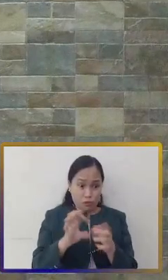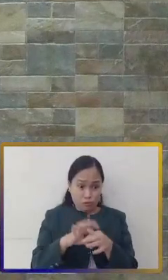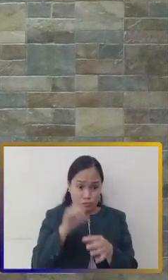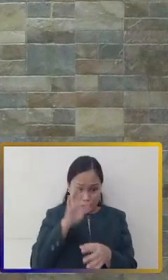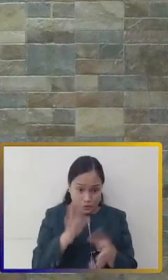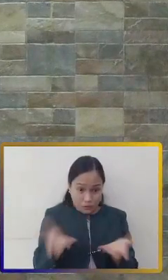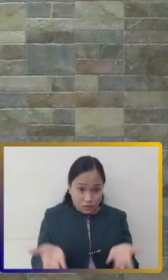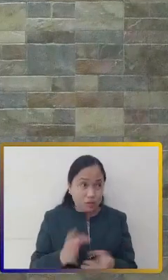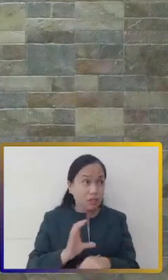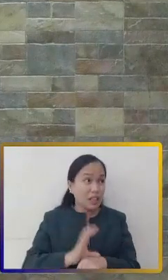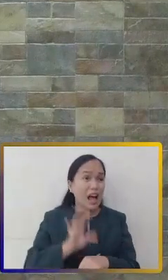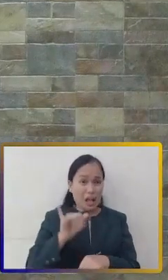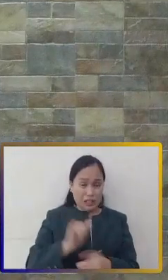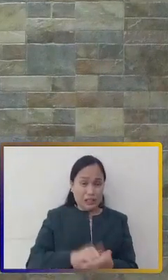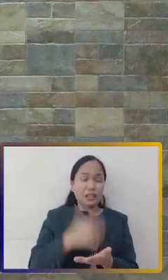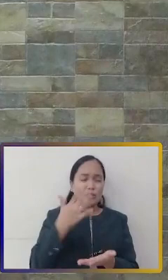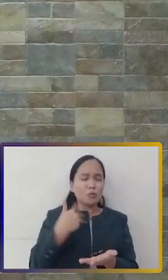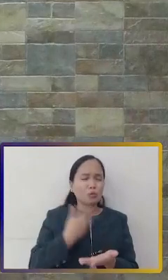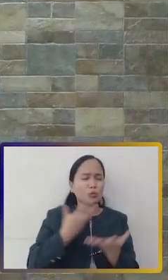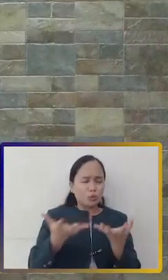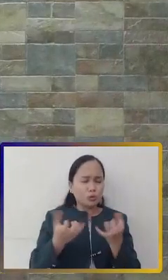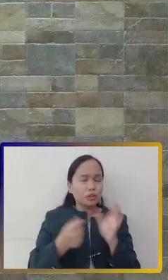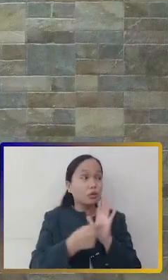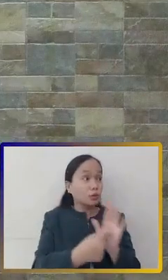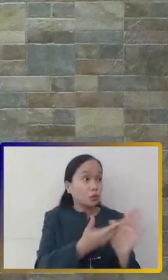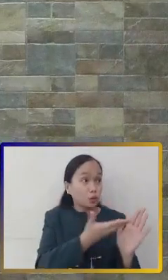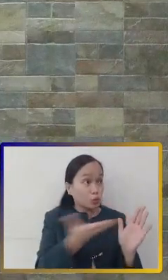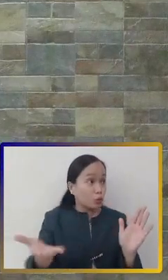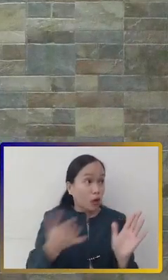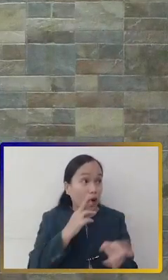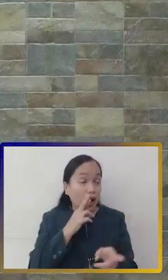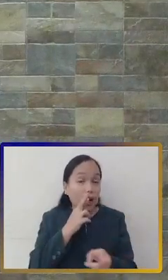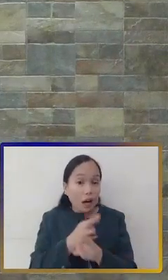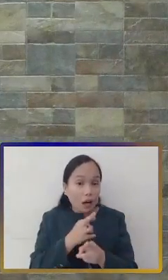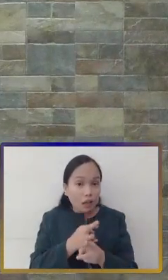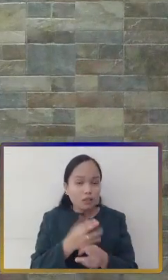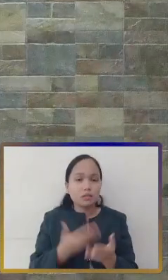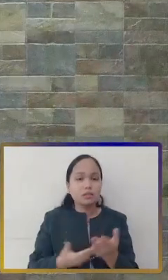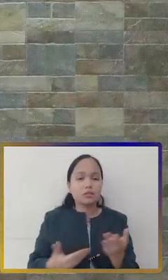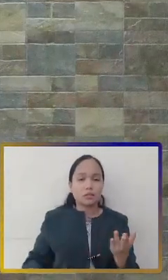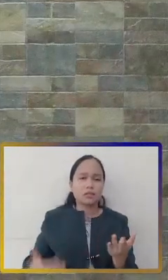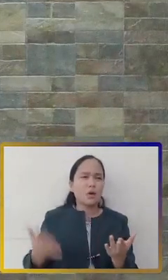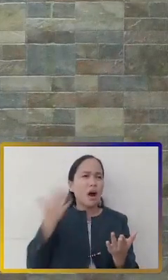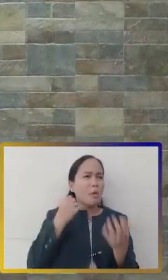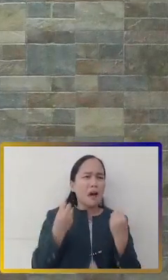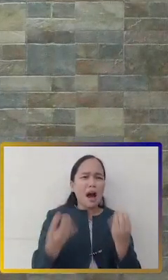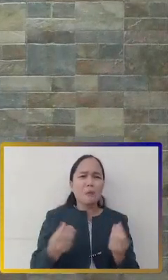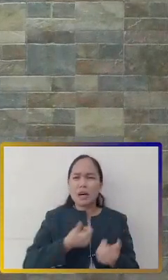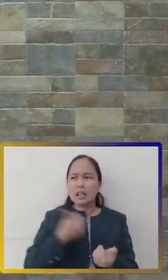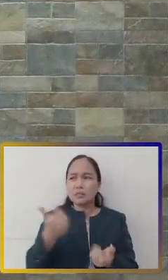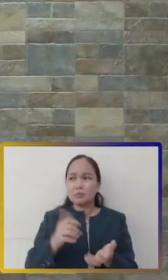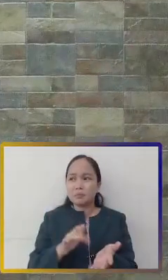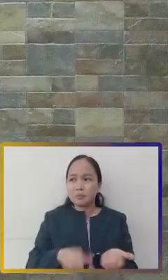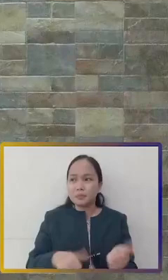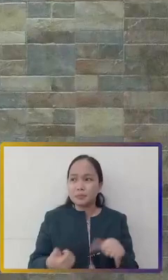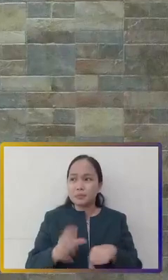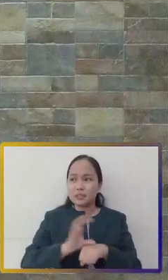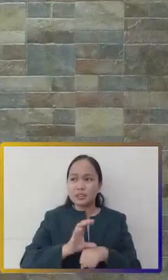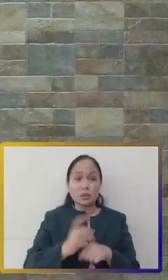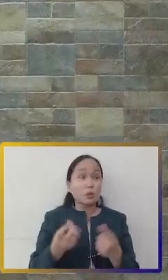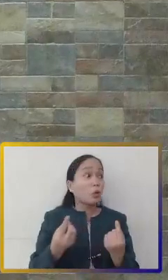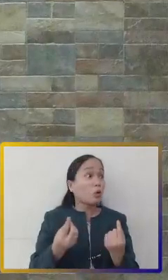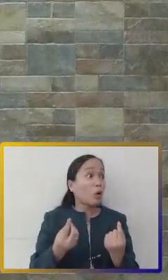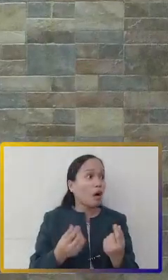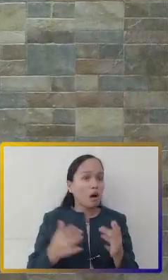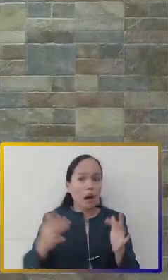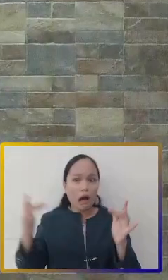po yan sa inyo para makita nyo po ang realidad, mga kapatid, na makikita po natin maraming Baptist churches ngayon ang kumukonek